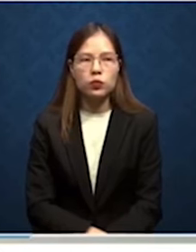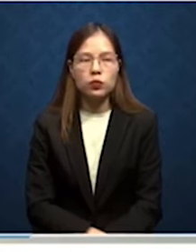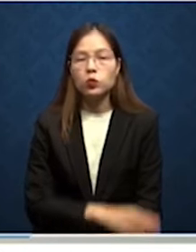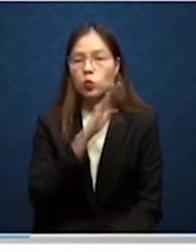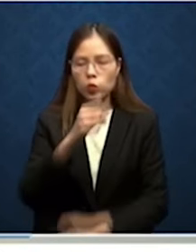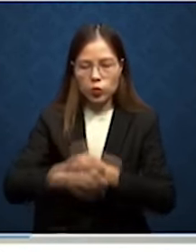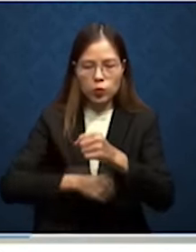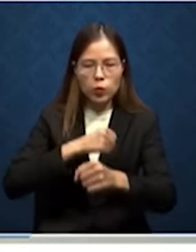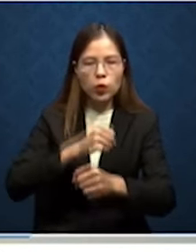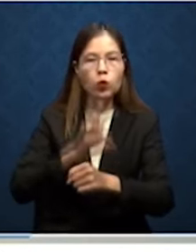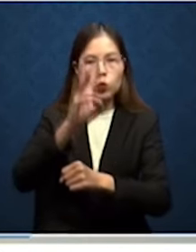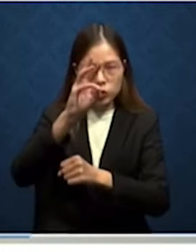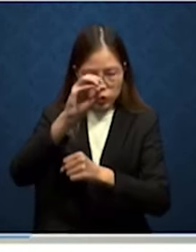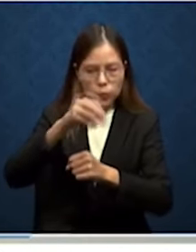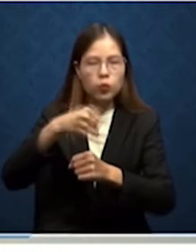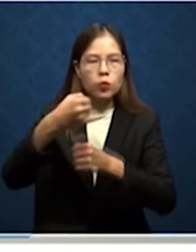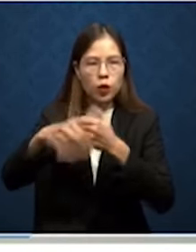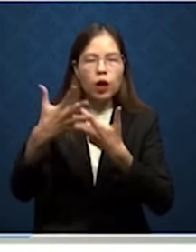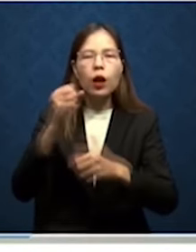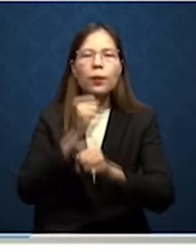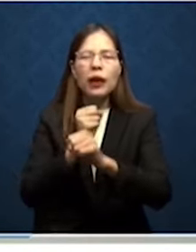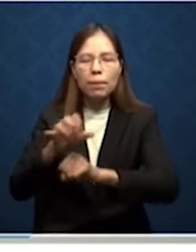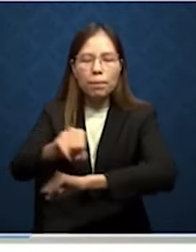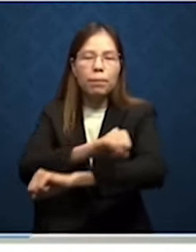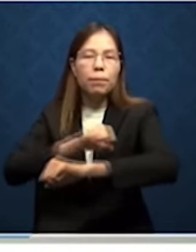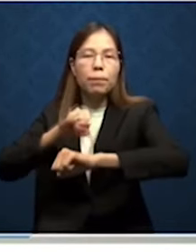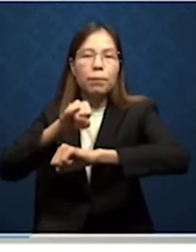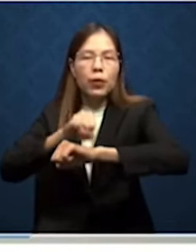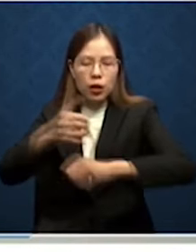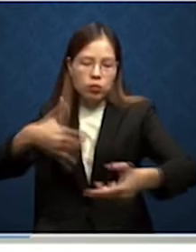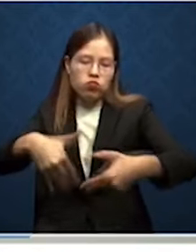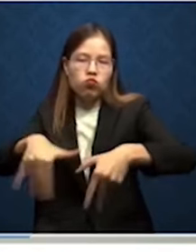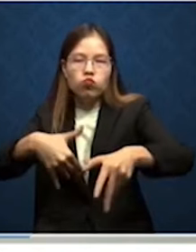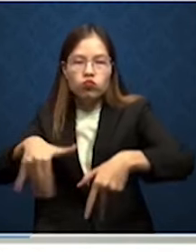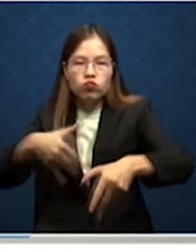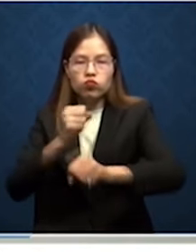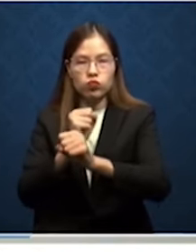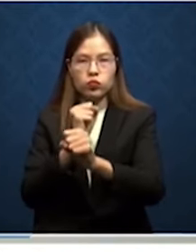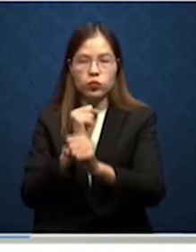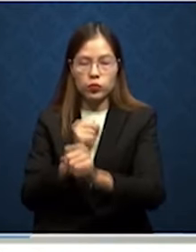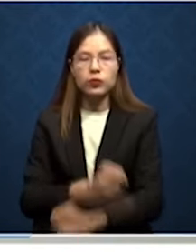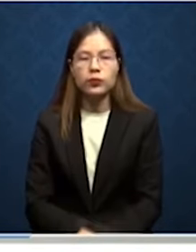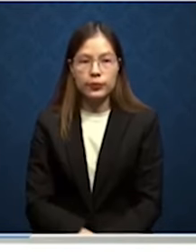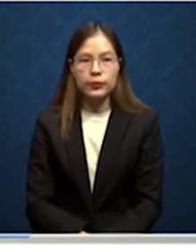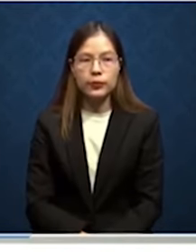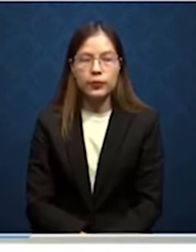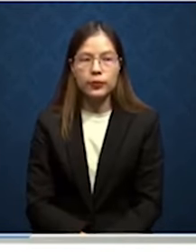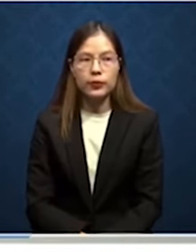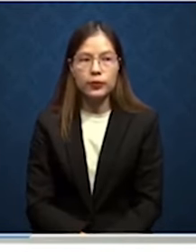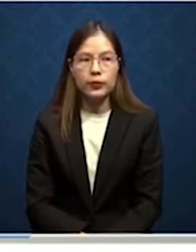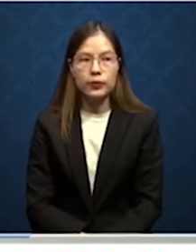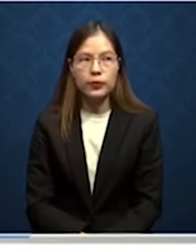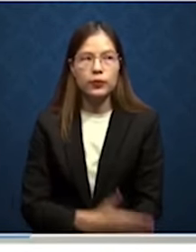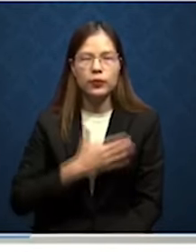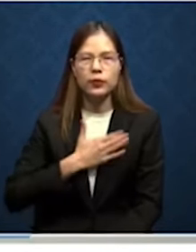ายุราชการผมก็ยังได้ไปทำไร่อยู่ในชนบทครับเพราะนั้นเนี่ยผ